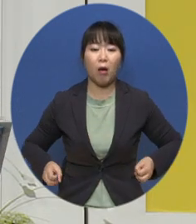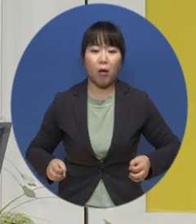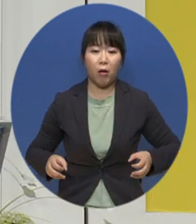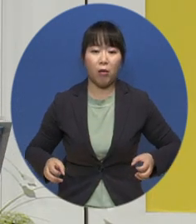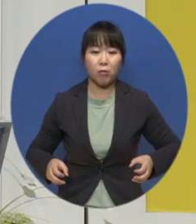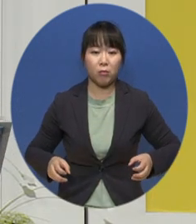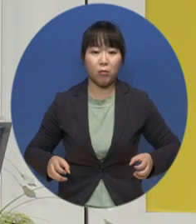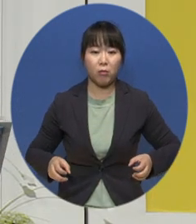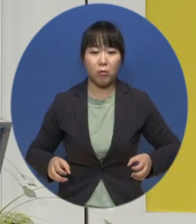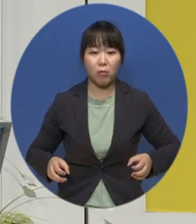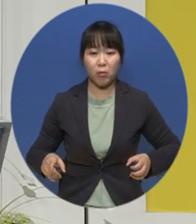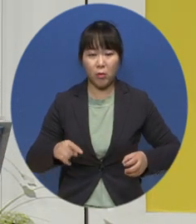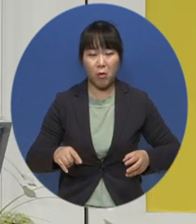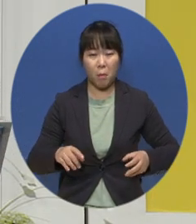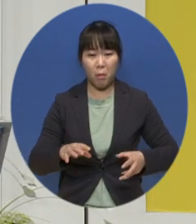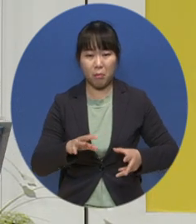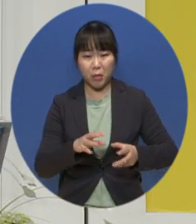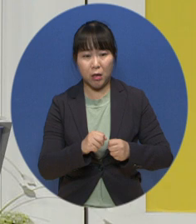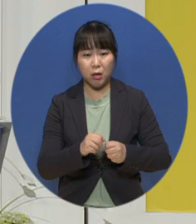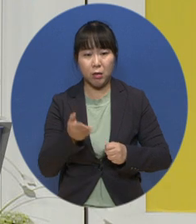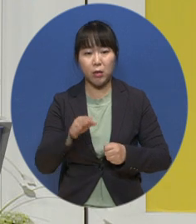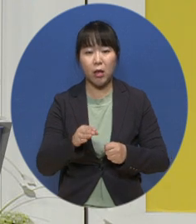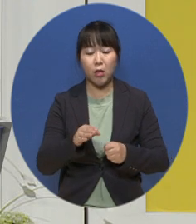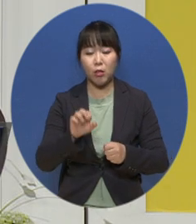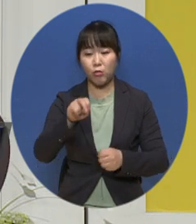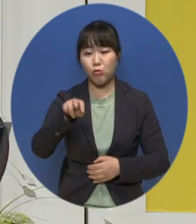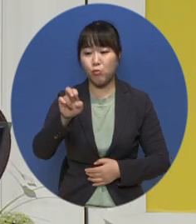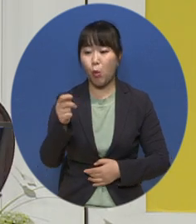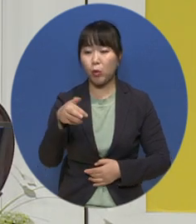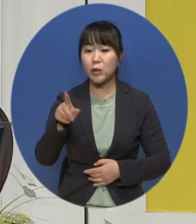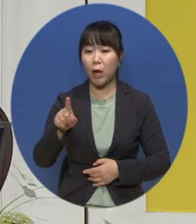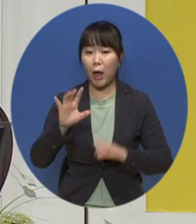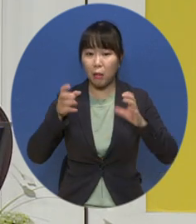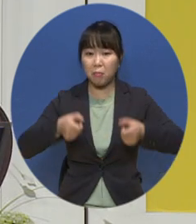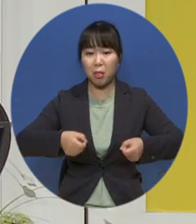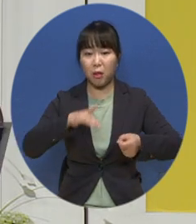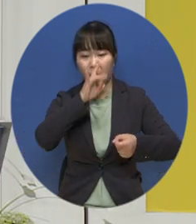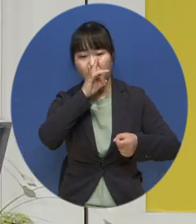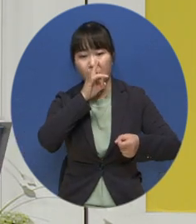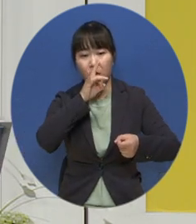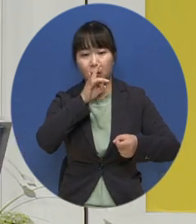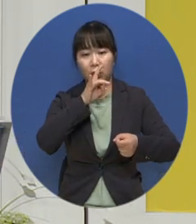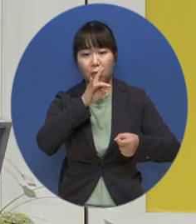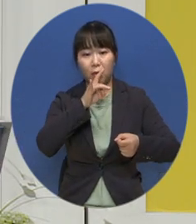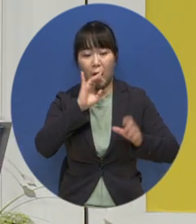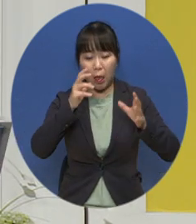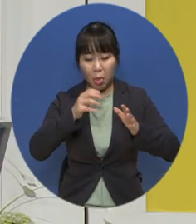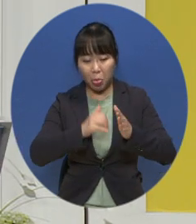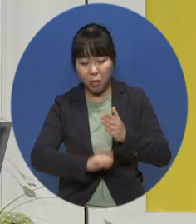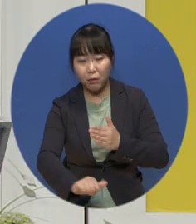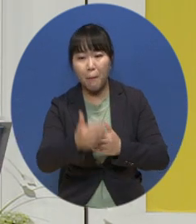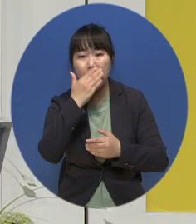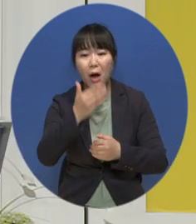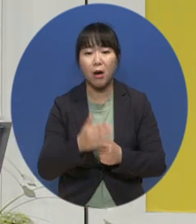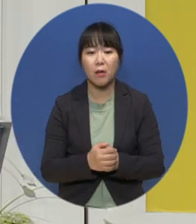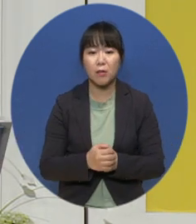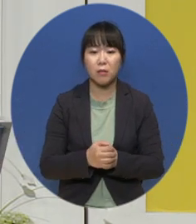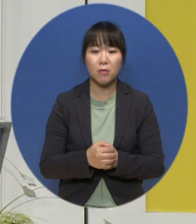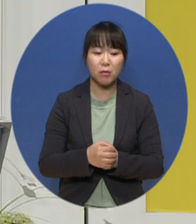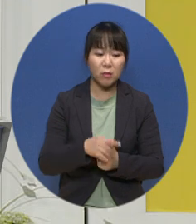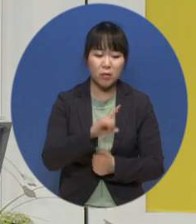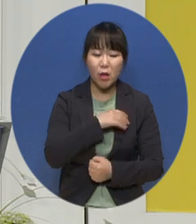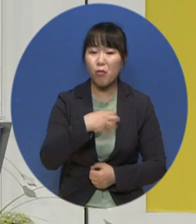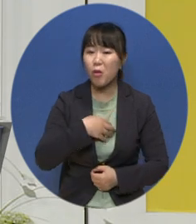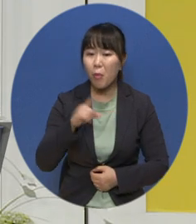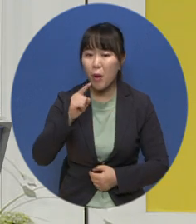됩니다 그런데 유모차가 못 가거든요 유 무 처 애들 코 진짜 못 해 나가면 아가 밑으로 쑥 빠져 뿌리오 제 위험한